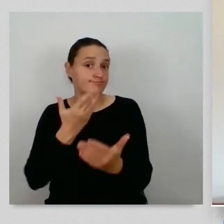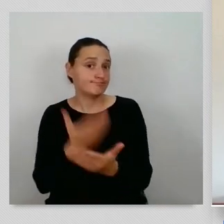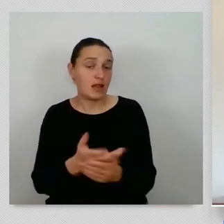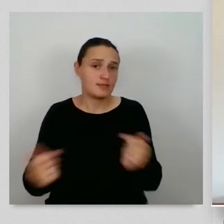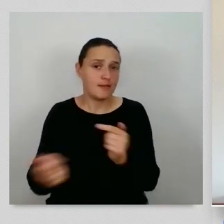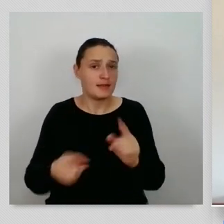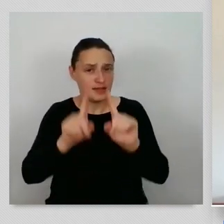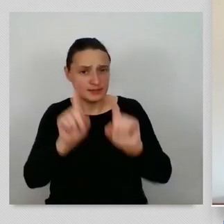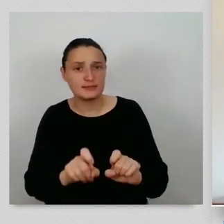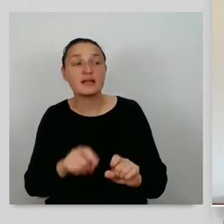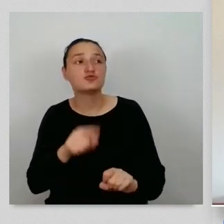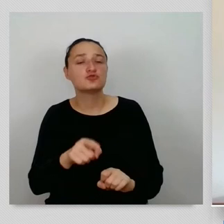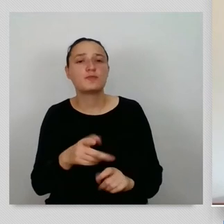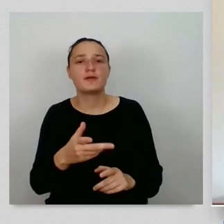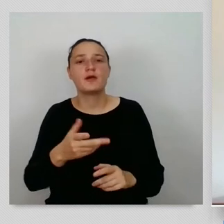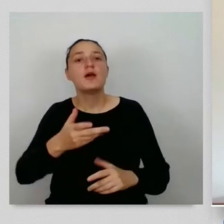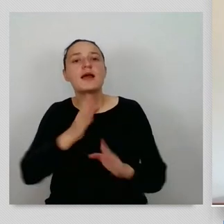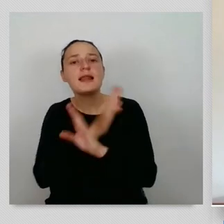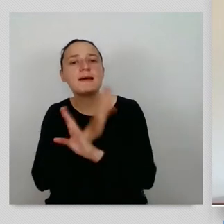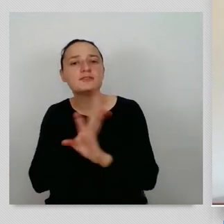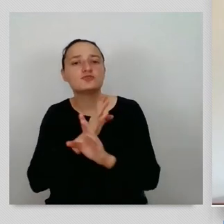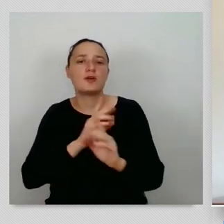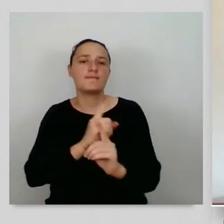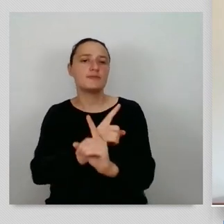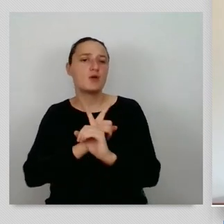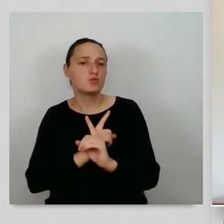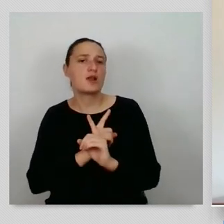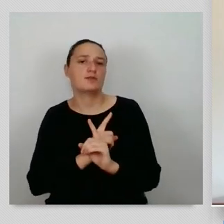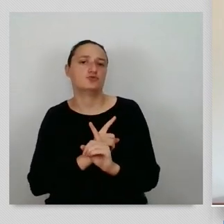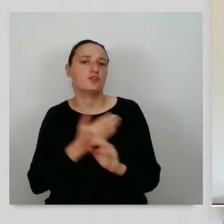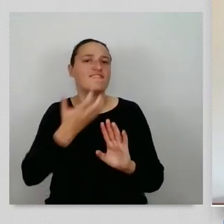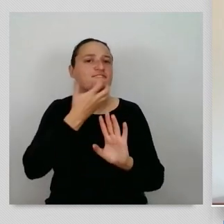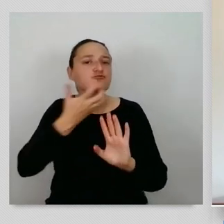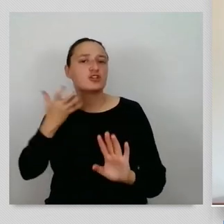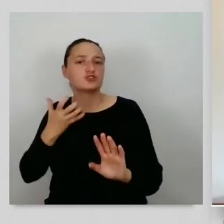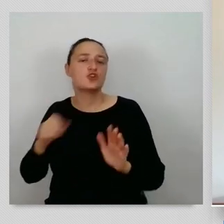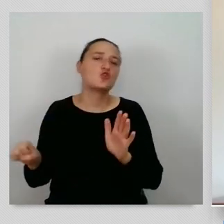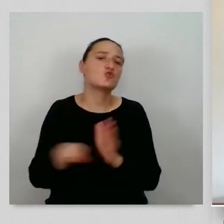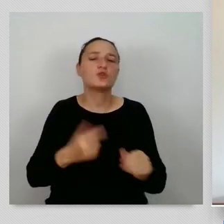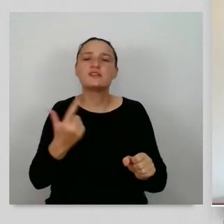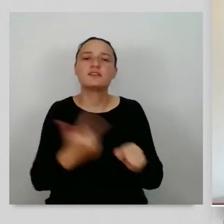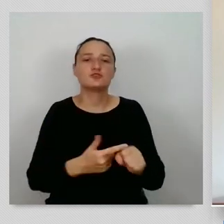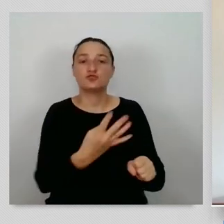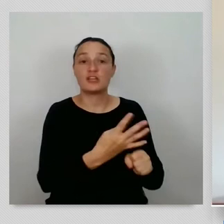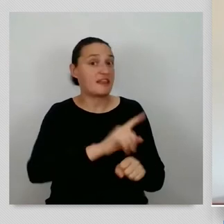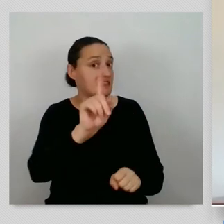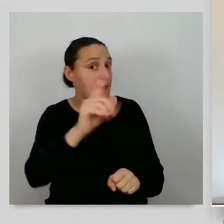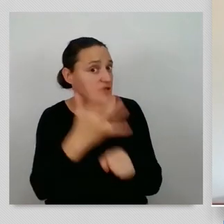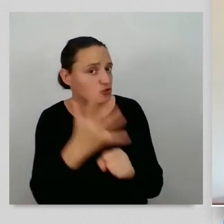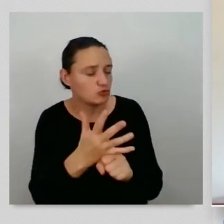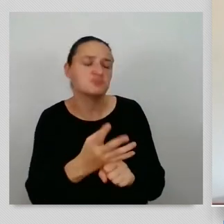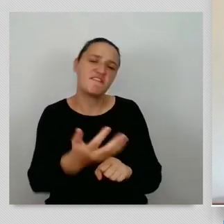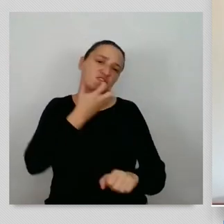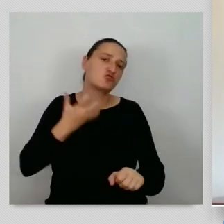osiągnąć neutralność klimatyczną wcześniej niż do 2050 roku, czyli do 2040 roku.